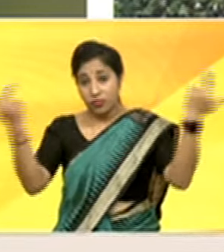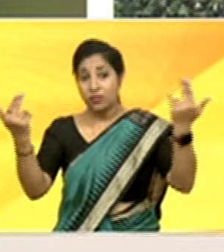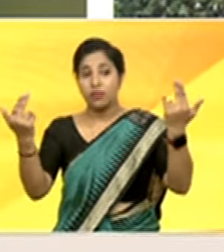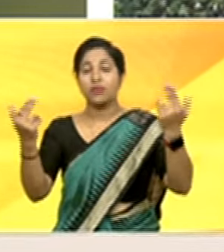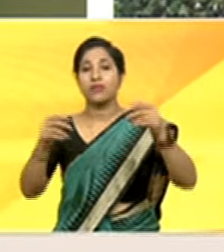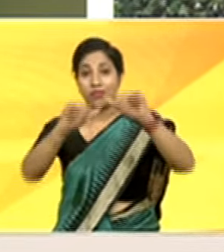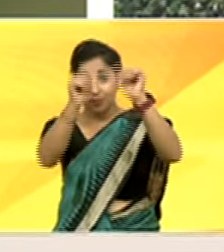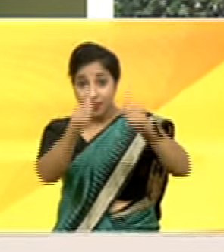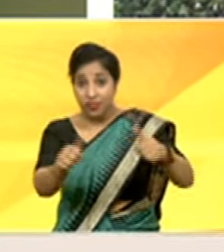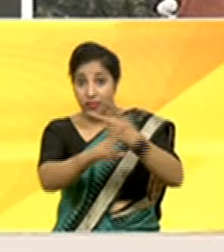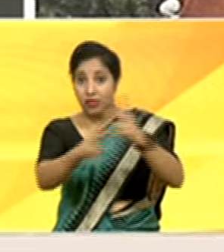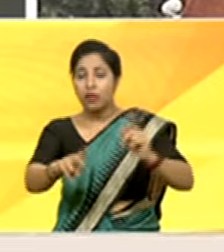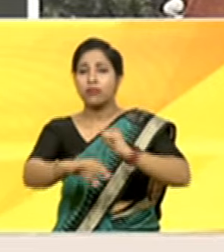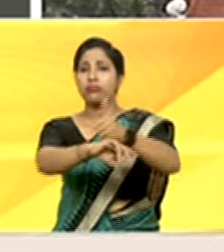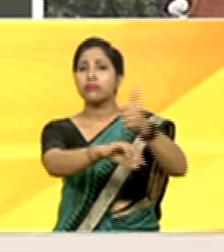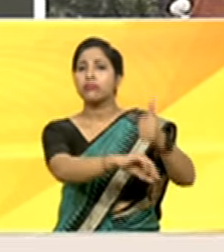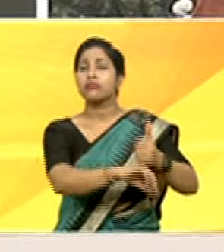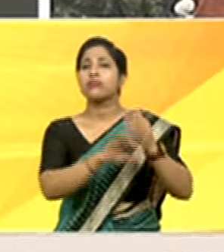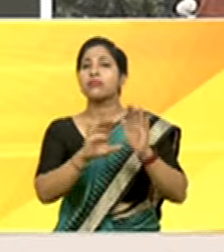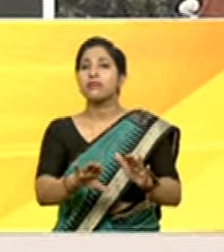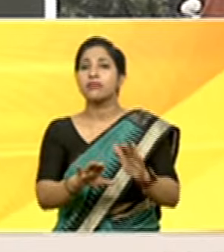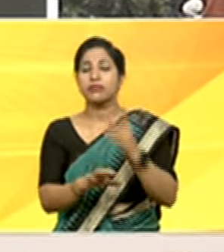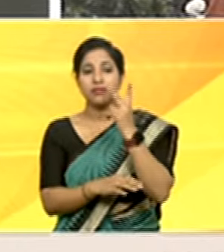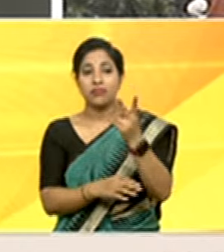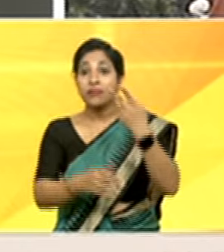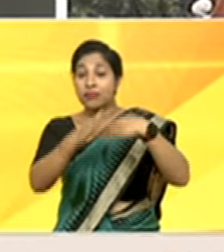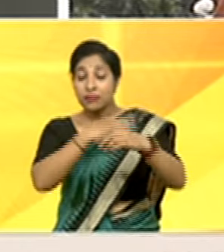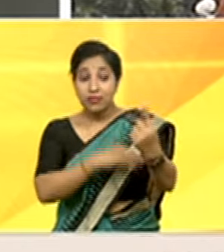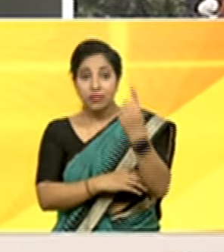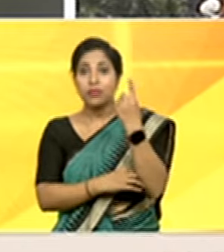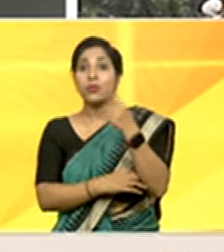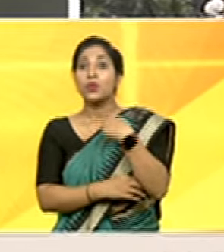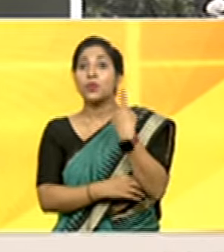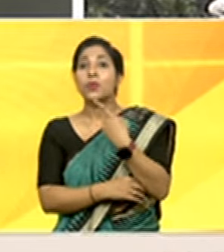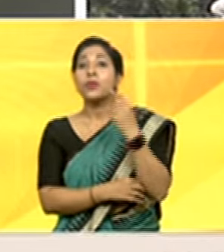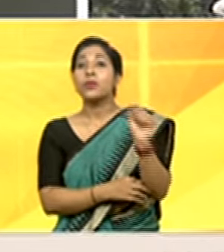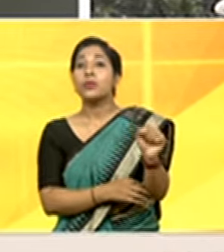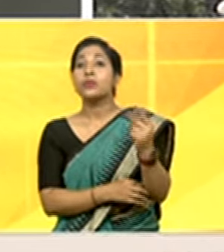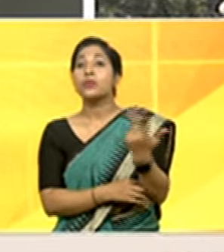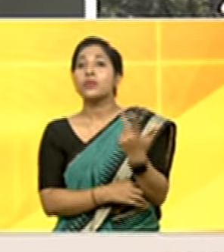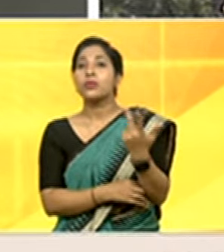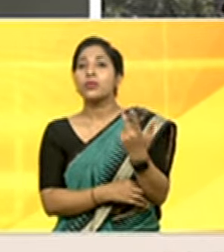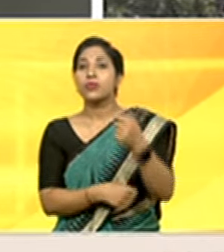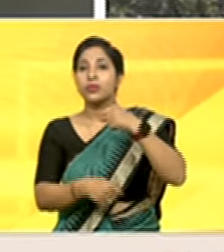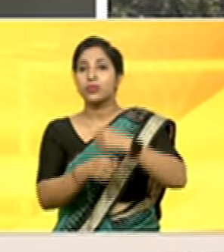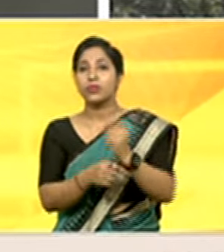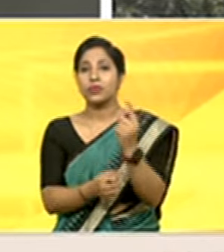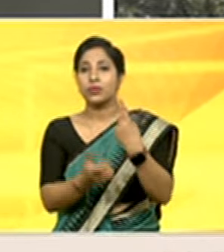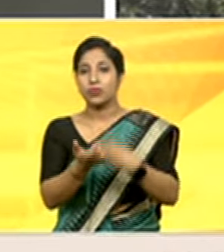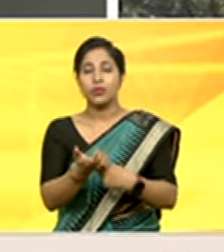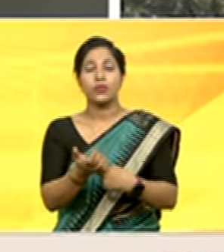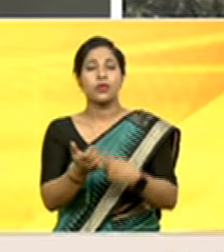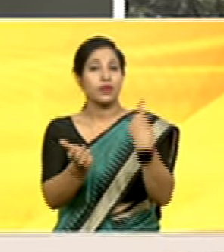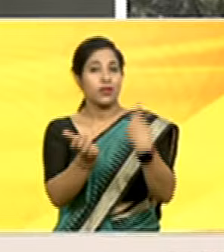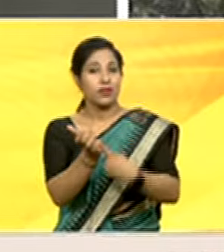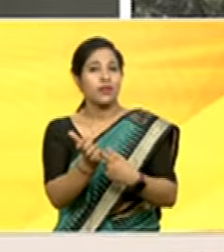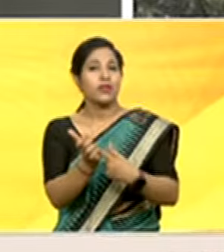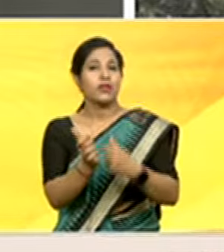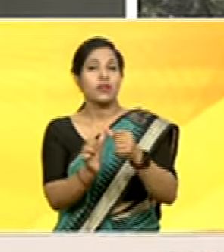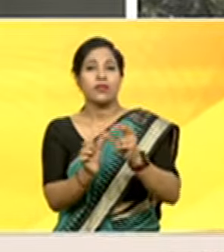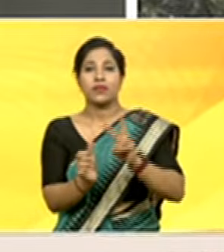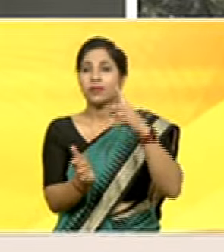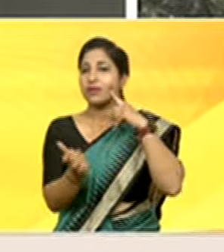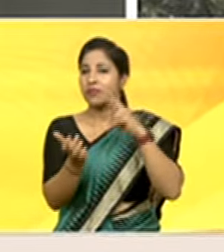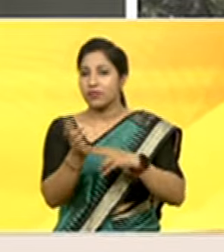प्रतिमाओं का अनावरण किया इन में से एक प्रतिमा गुर्देव रविंद्रना टैगोर जी की भी है